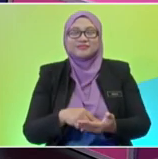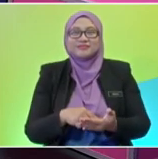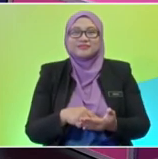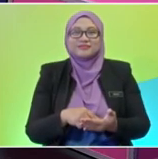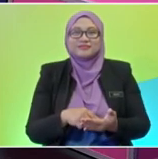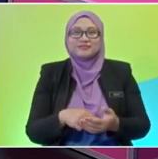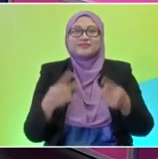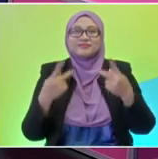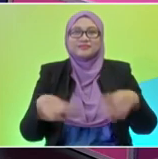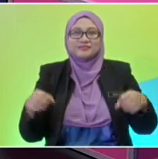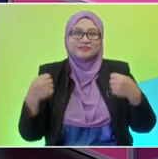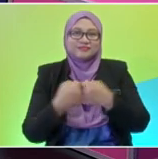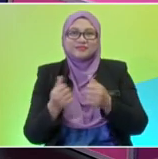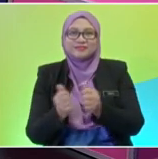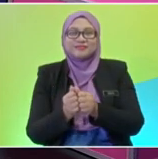sekali